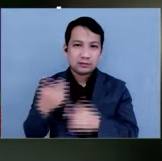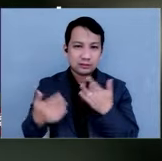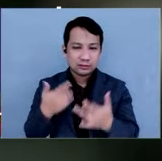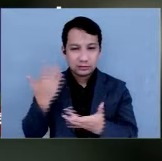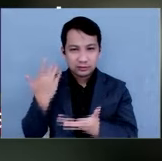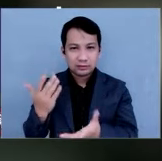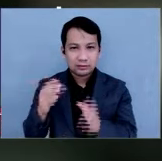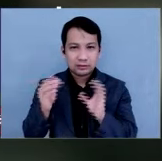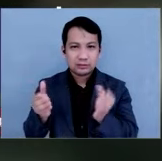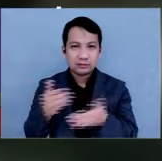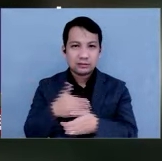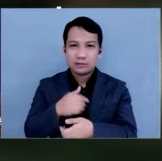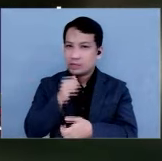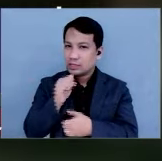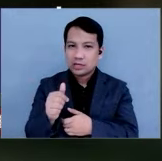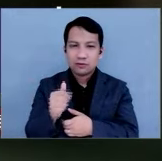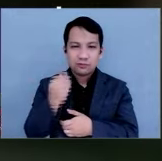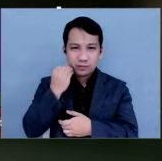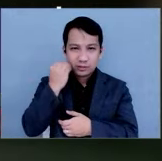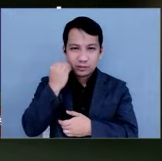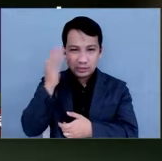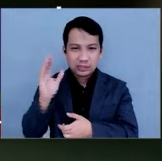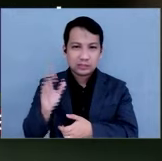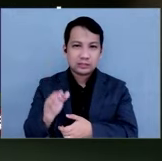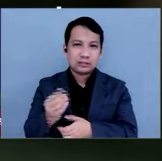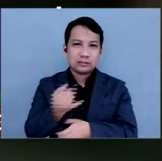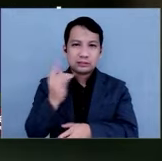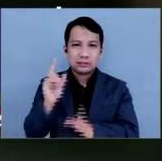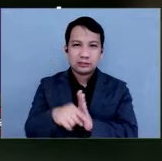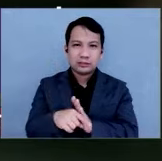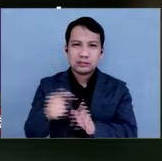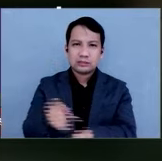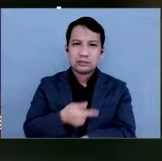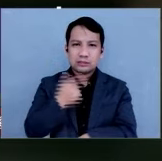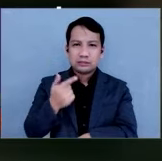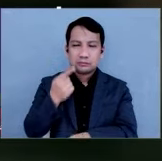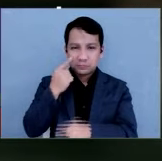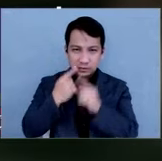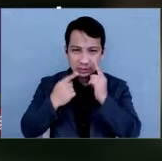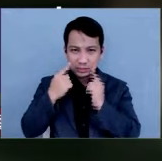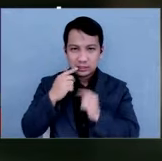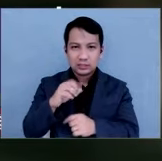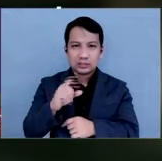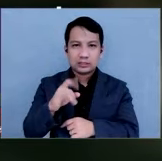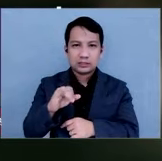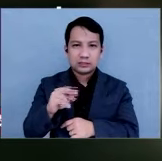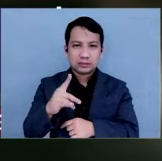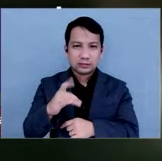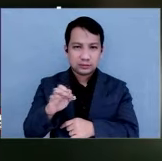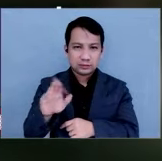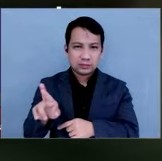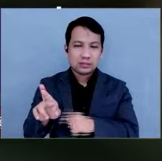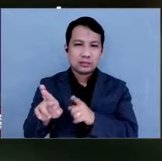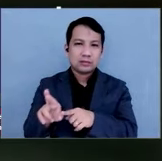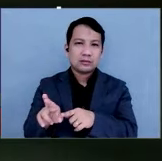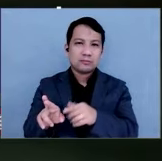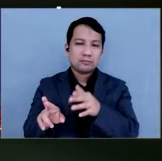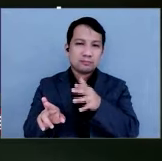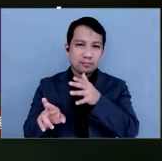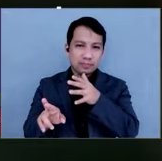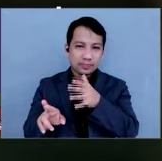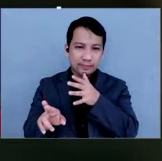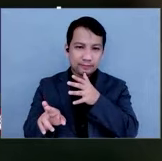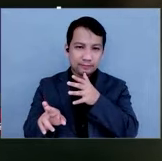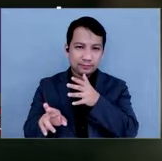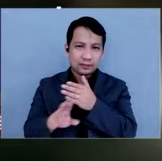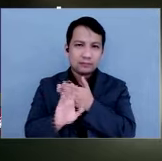kaya tayo pa niyang umuwi. Ilang minuto pang tumagal ang pag-iyak ni Sander. Yan ay kahit sinasabi ng kanyang mommy na babalik